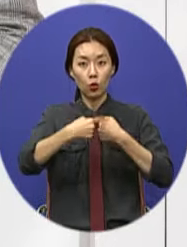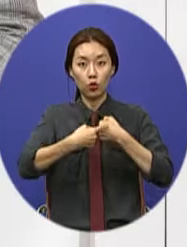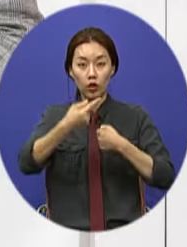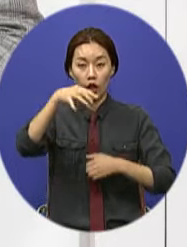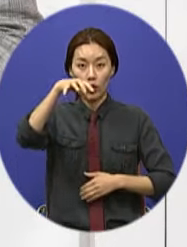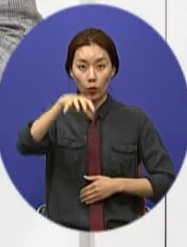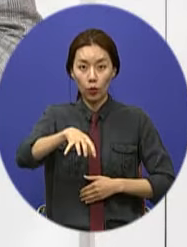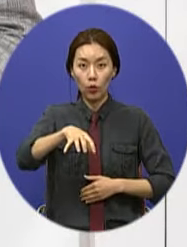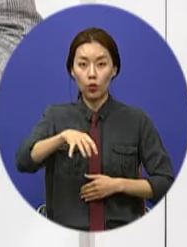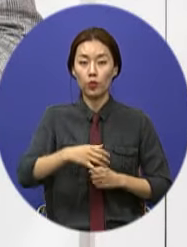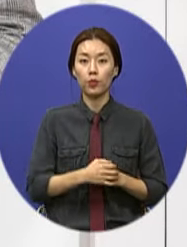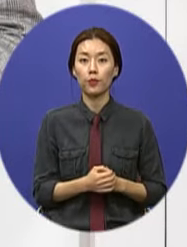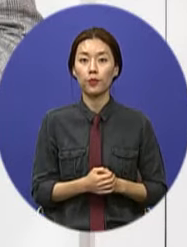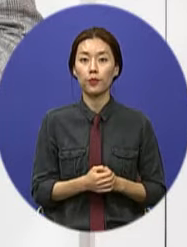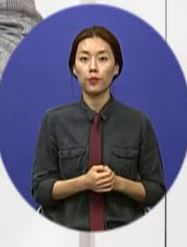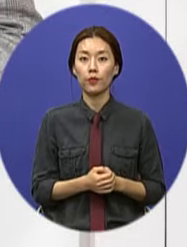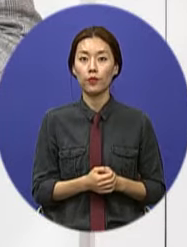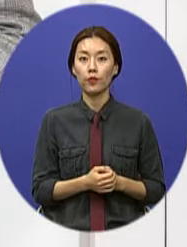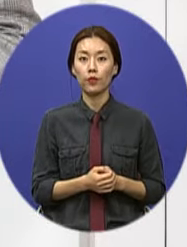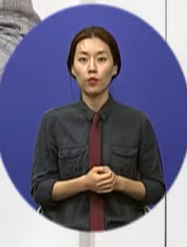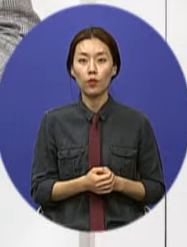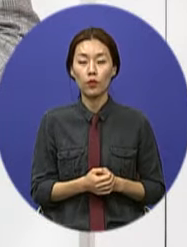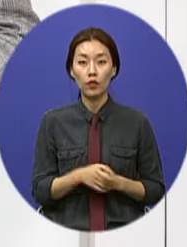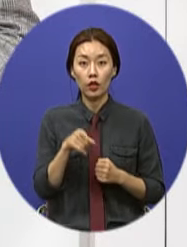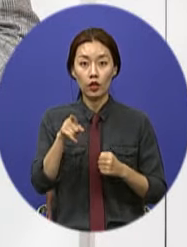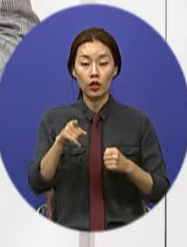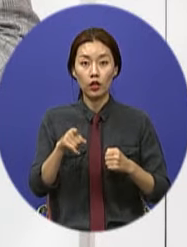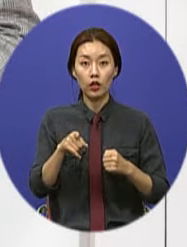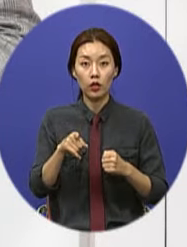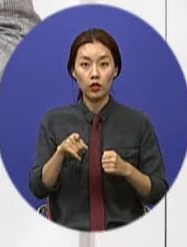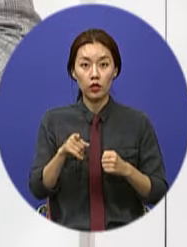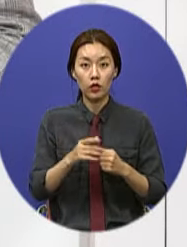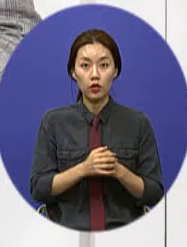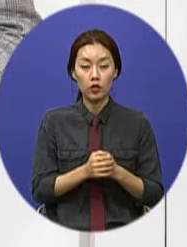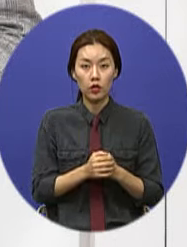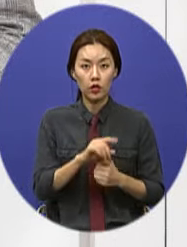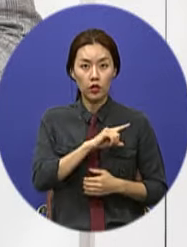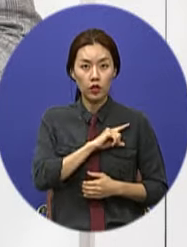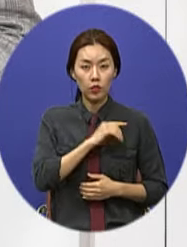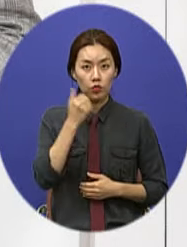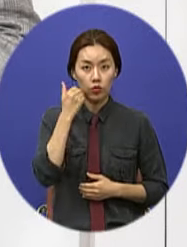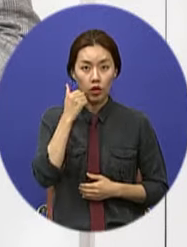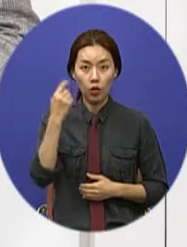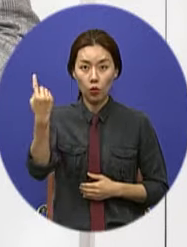네. 그 이제 이 금 정금호라는 분이 그걸